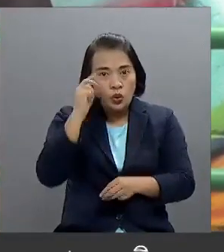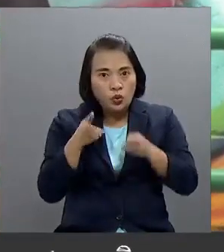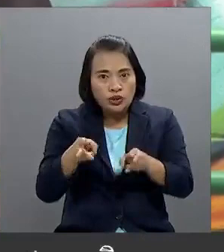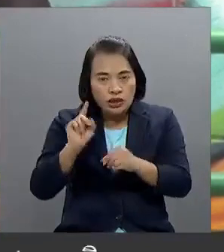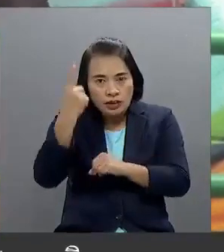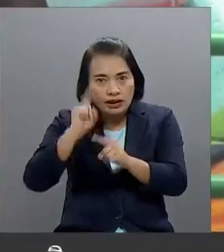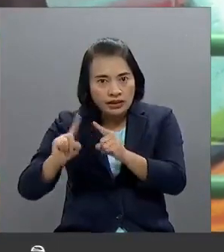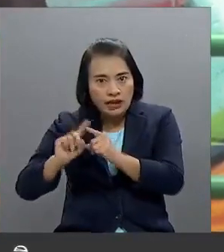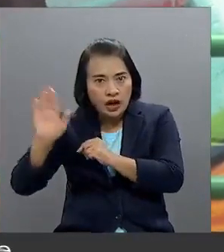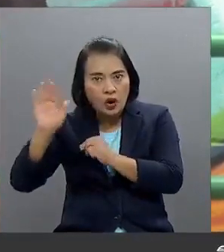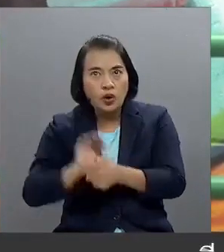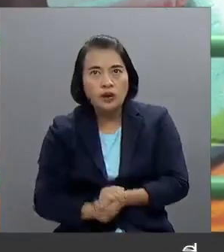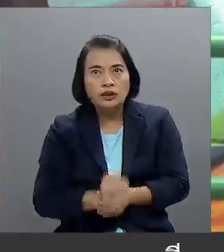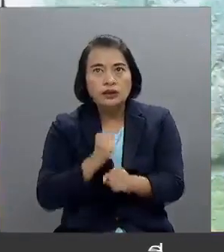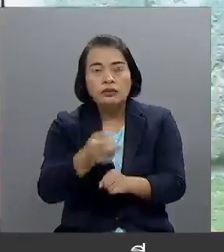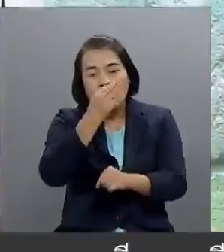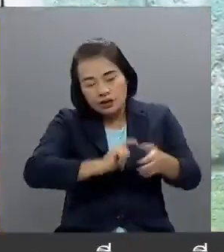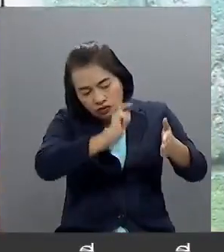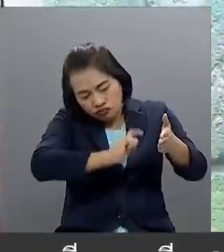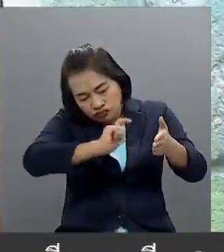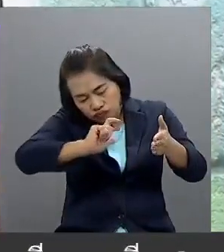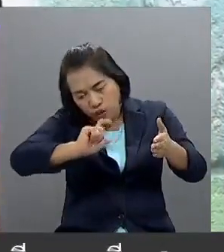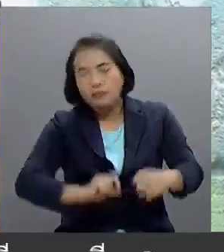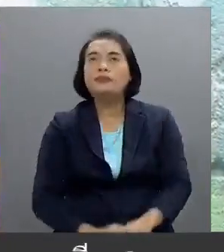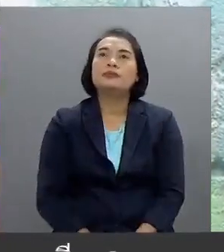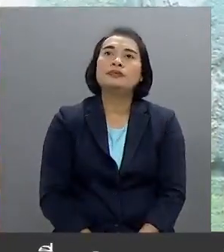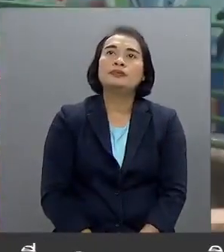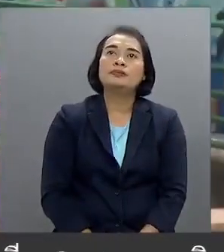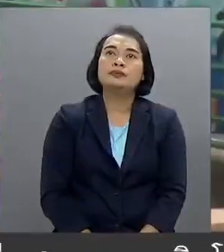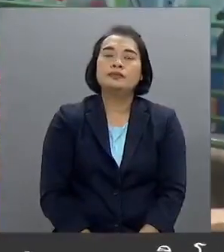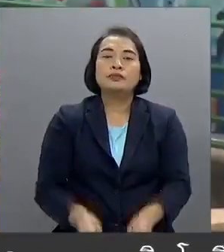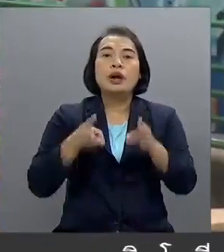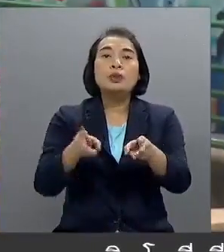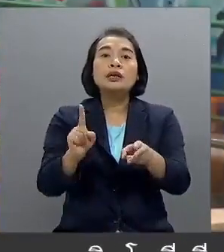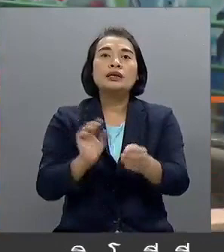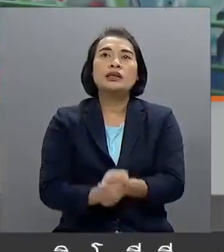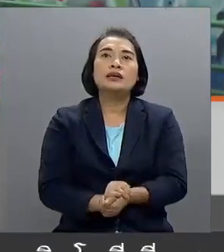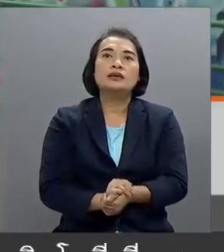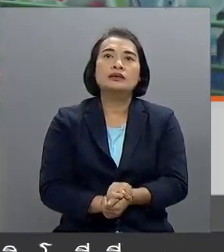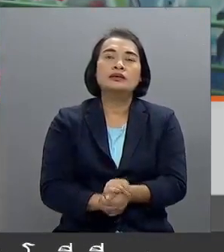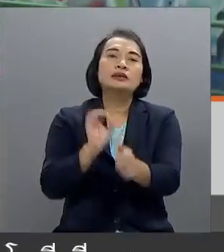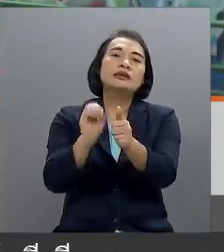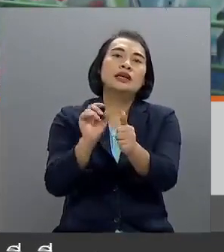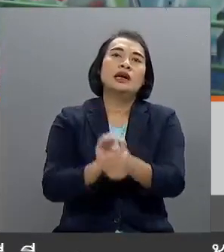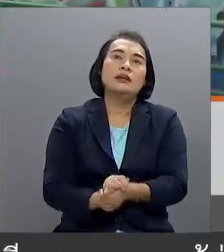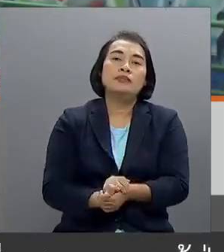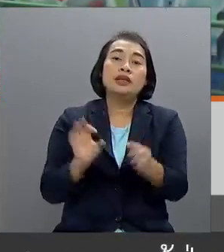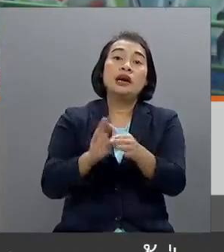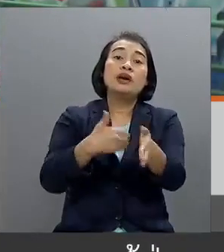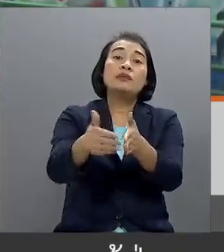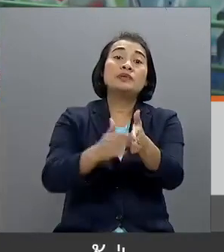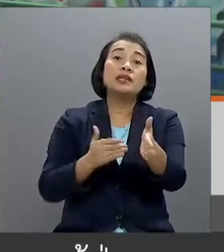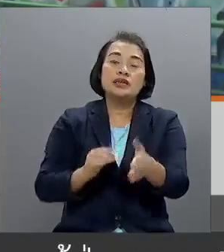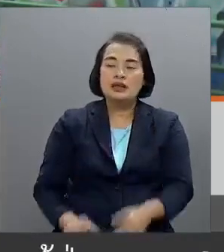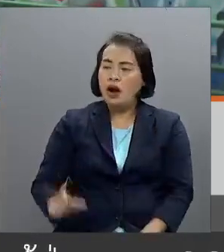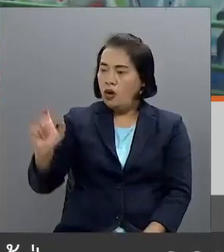พ เขาก็จะมาสอนเทคนิคการใช้สเปรย์เพราะว่ามันเป็นตัวเครื่องมือเป็นแบบสีว่าต้องแบบว่าพ่นยังไงแบบทำยังไง